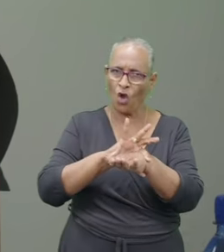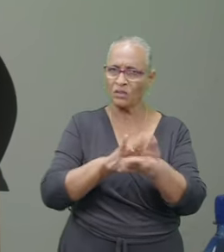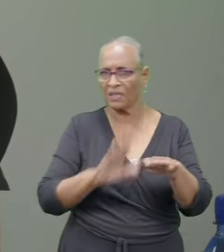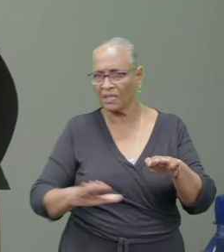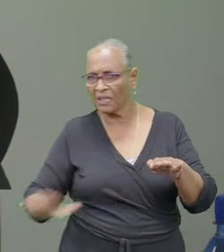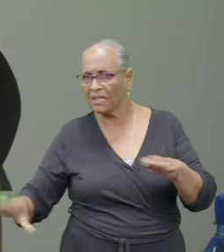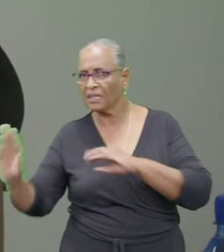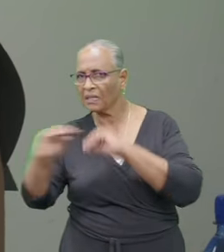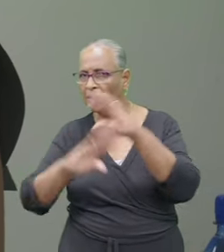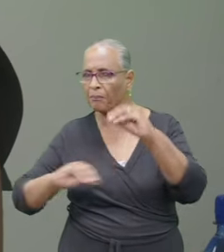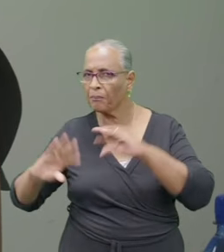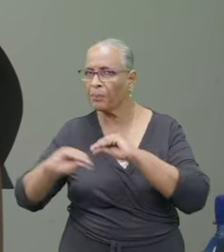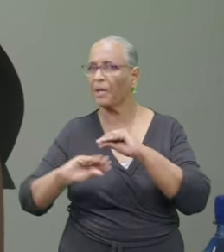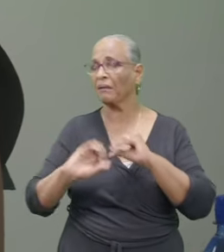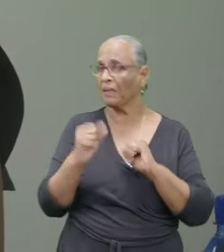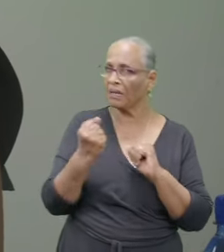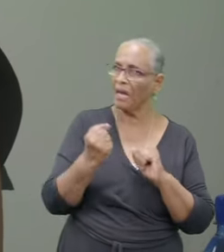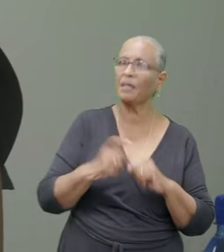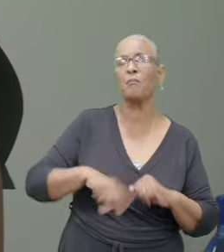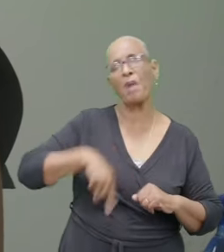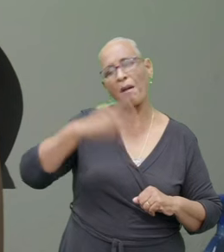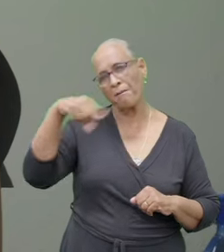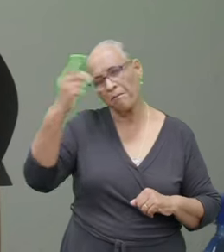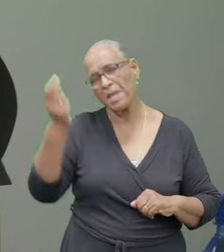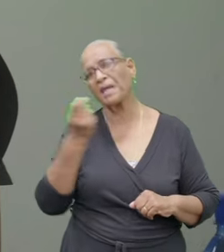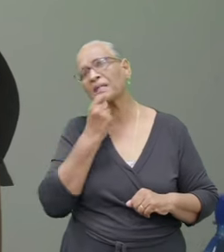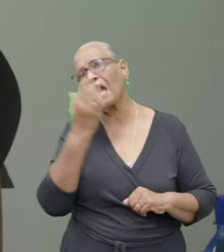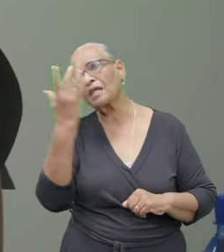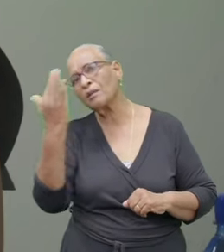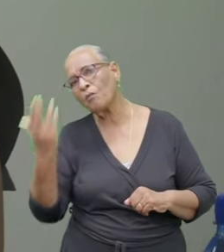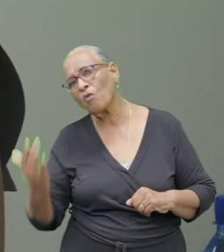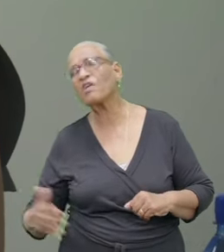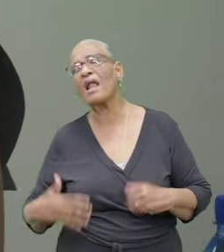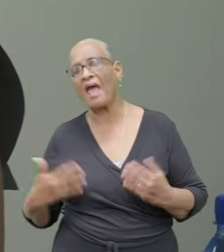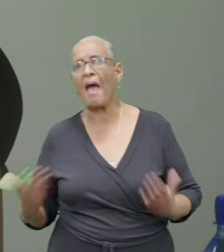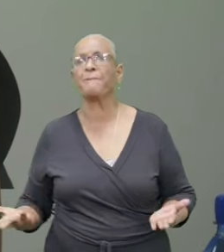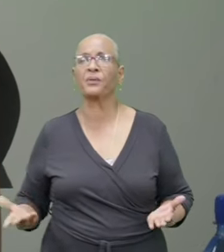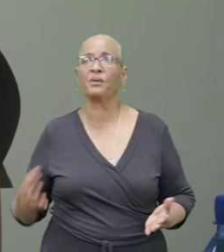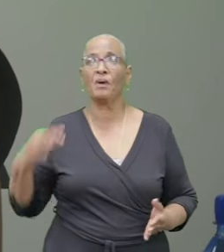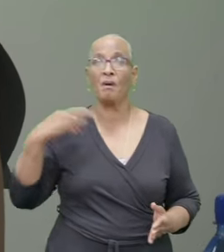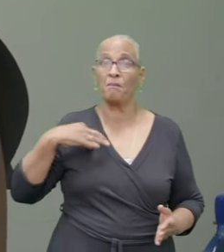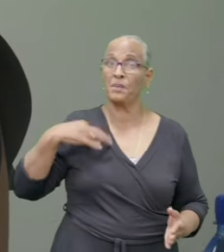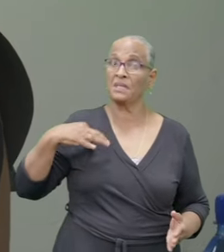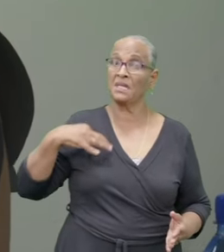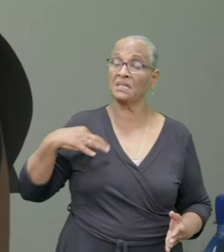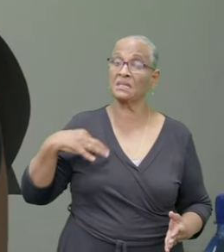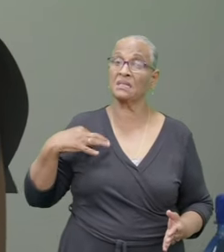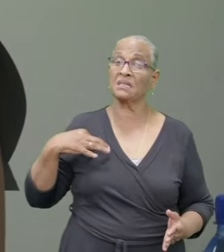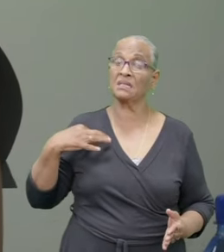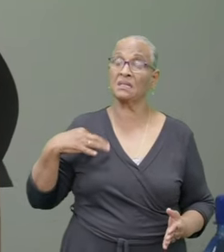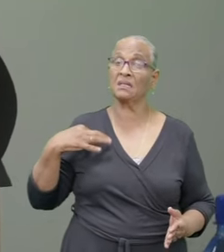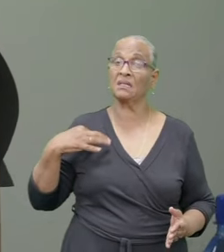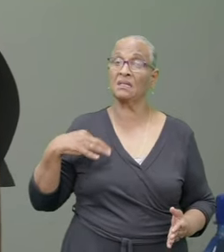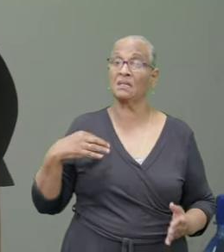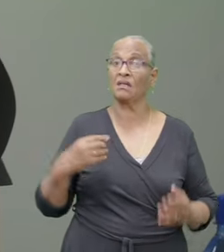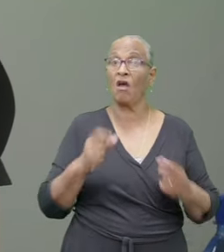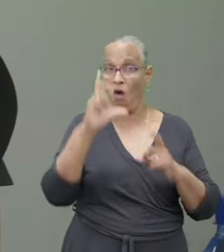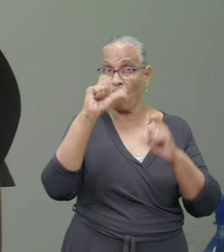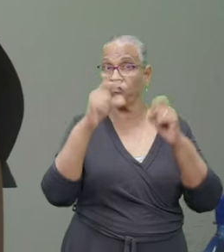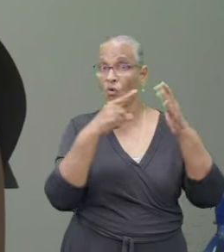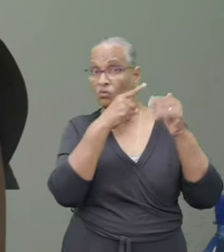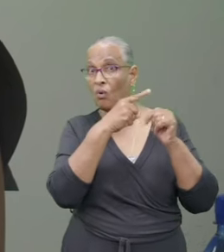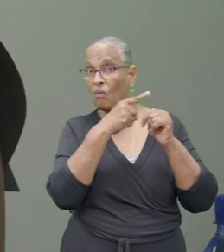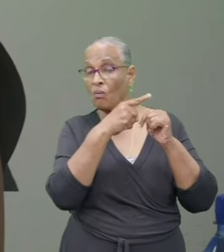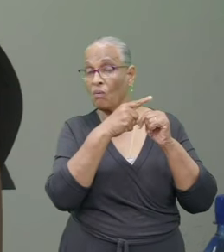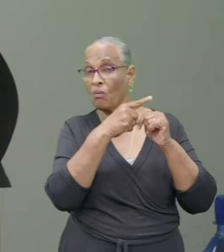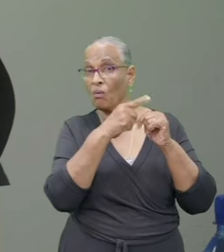uitgebreid. Maar er is natuurlijk veel meer data. De minister heeft ook gezegd van wat die geeft men natuurlijk met dus een slide die dus nu